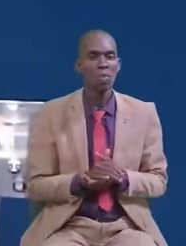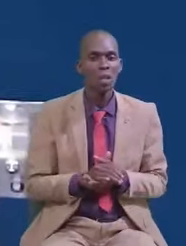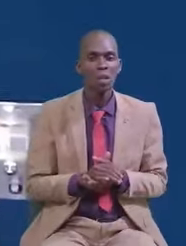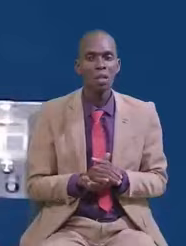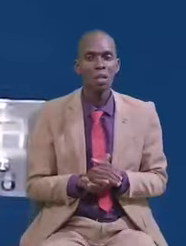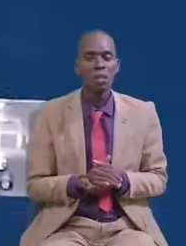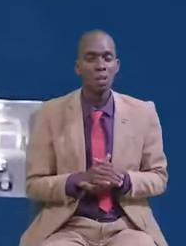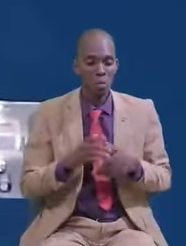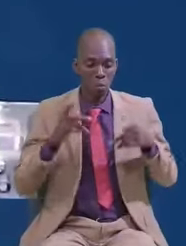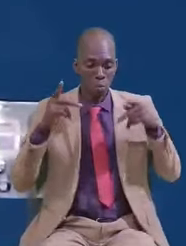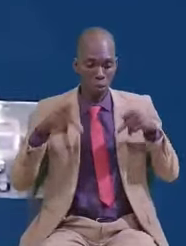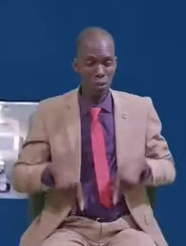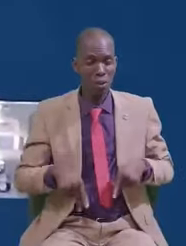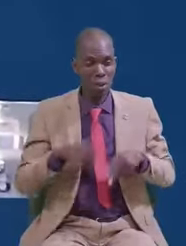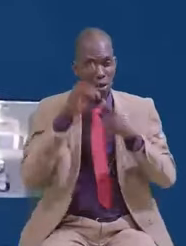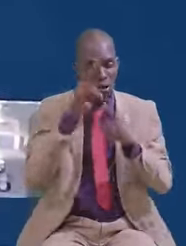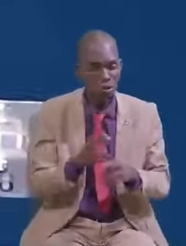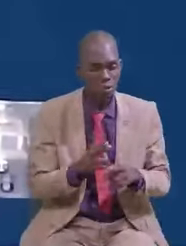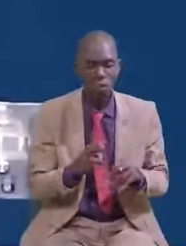L'estime personnelle n'est plus.